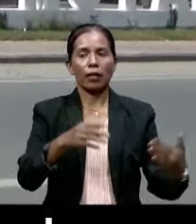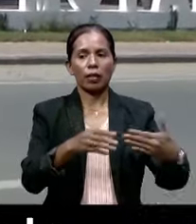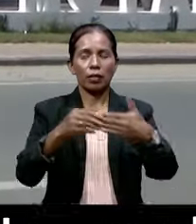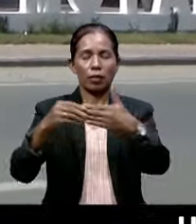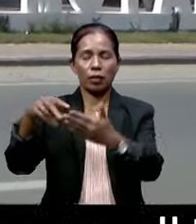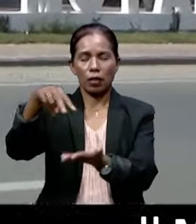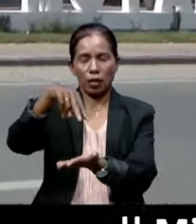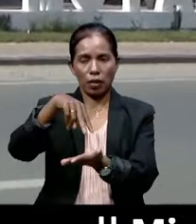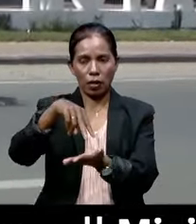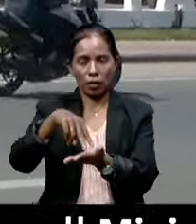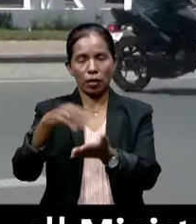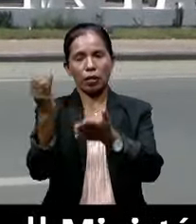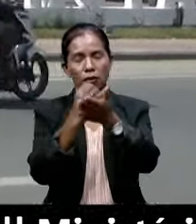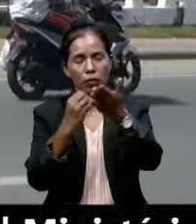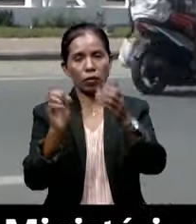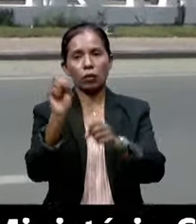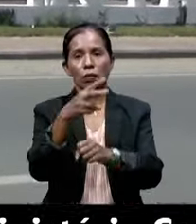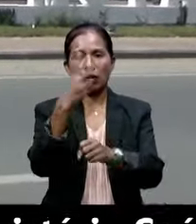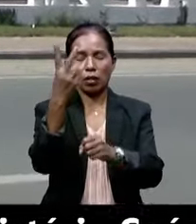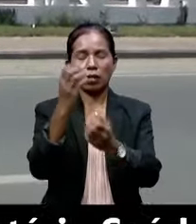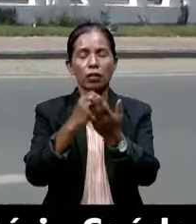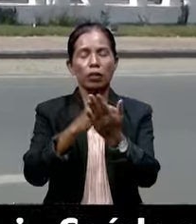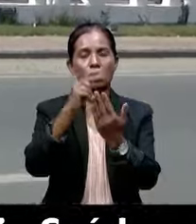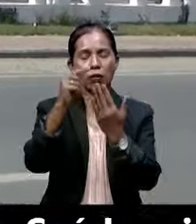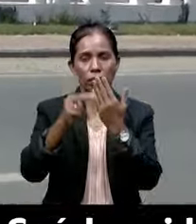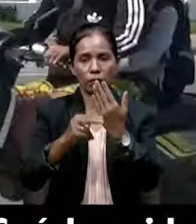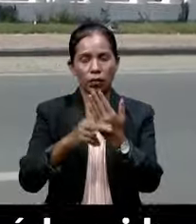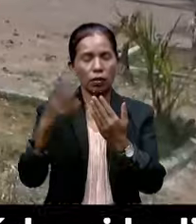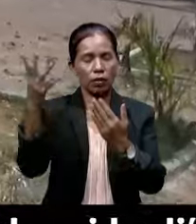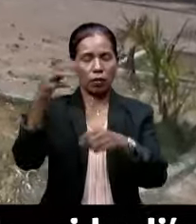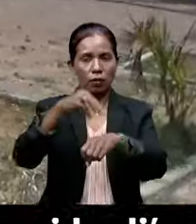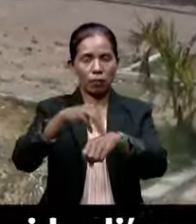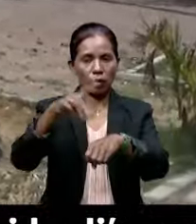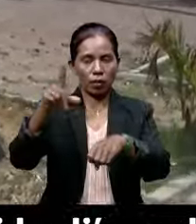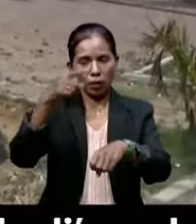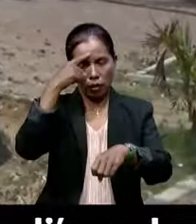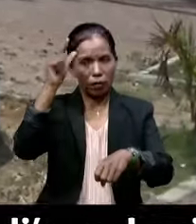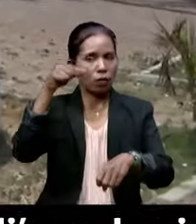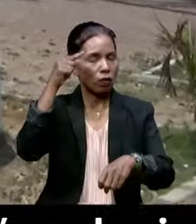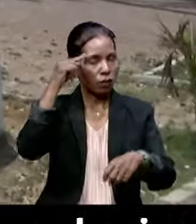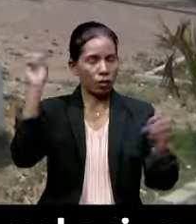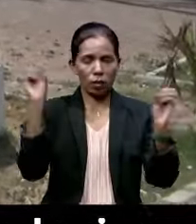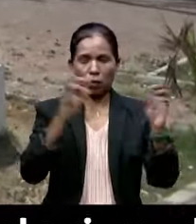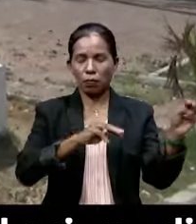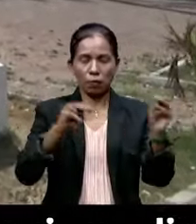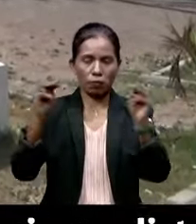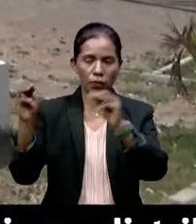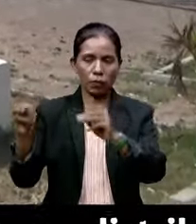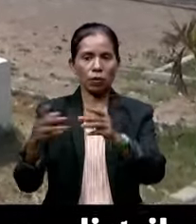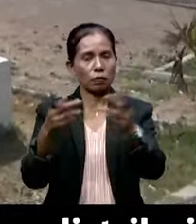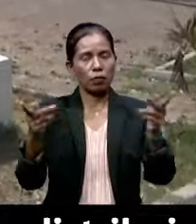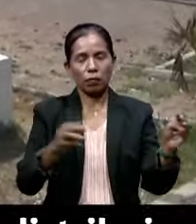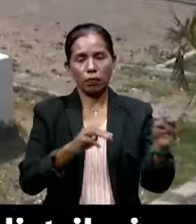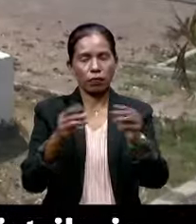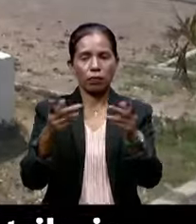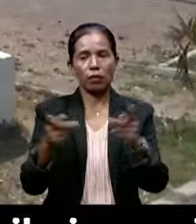dihari monumento 12 de novembro e jardim Igreja Santo Antônio Motael ne oin. Tamba ne, governo se lamura tan jardim ne, bafatin selo,